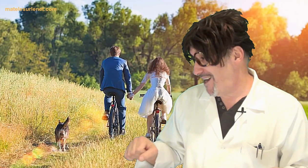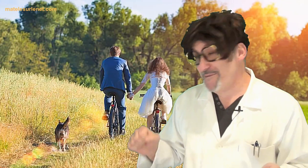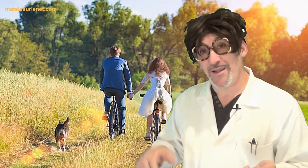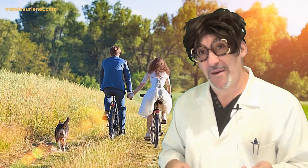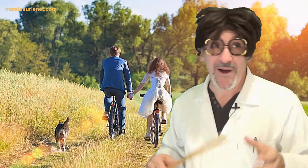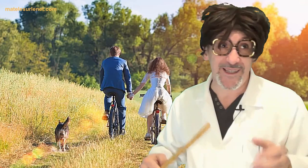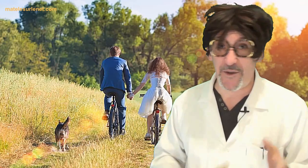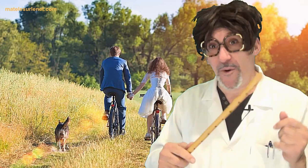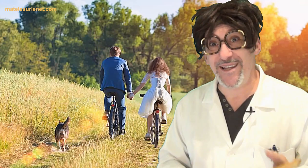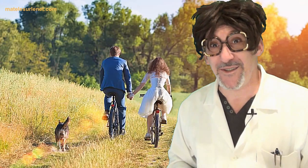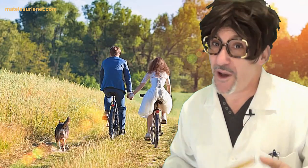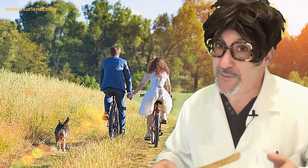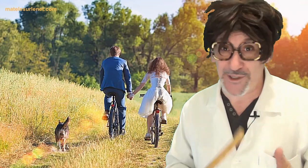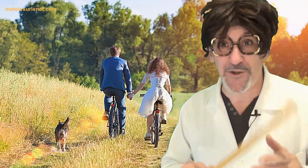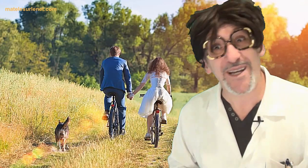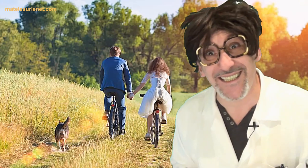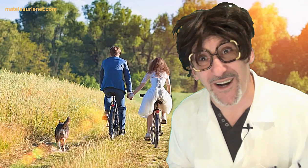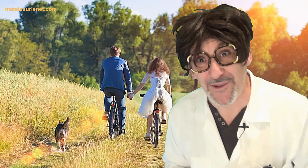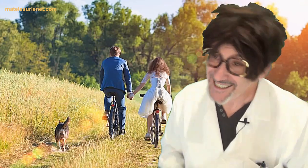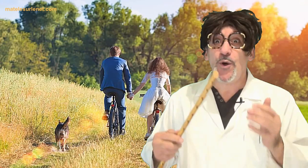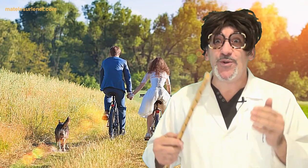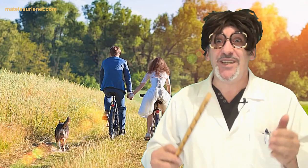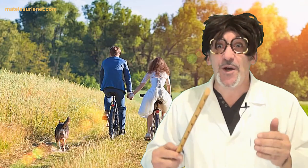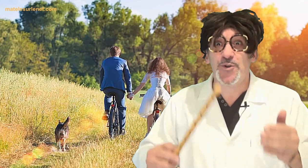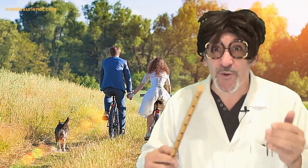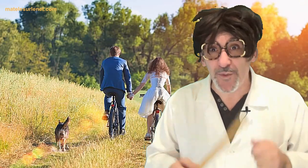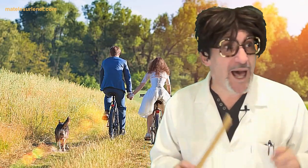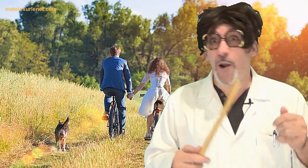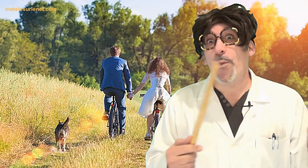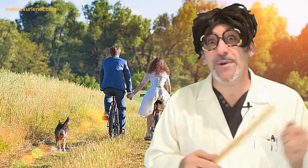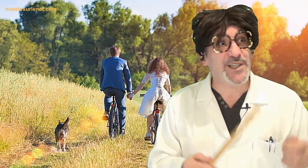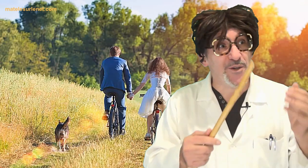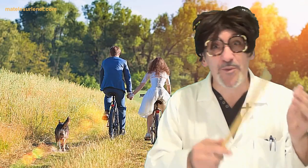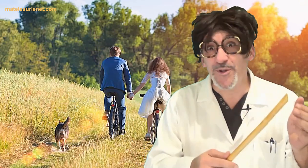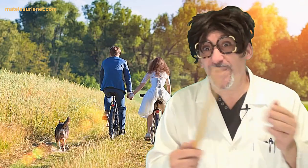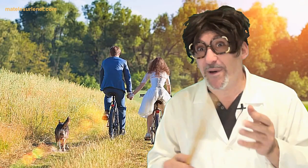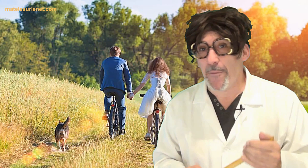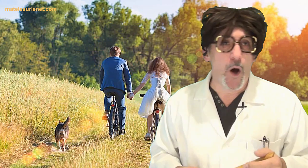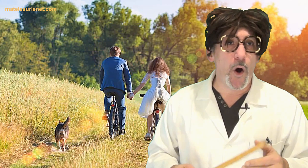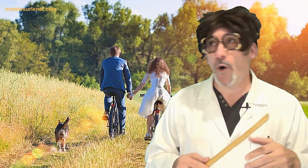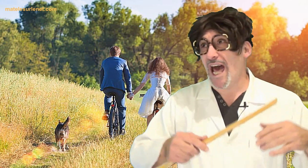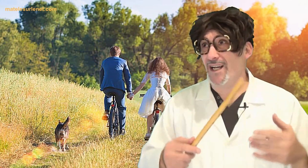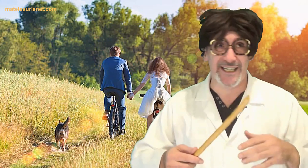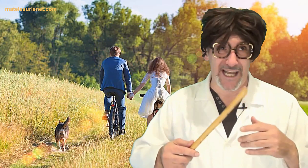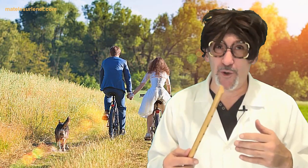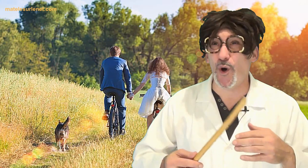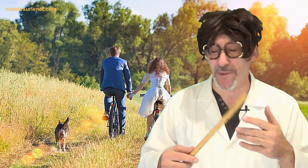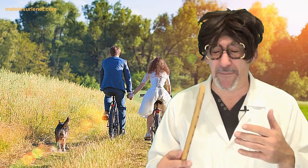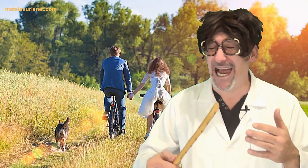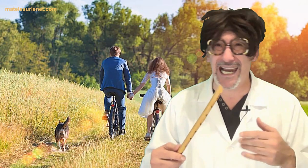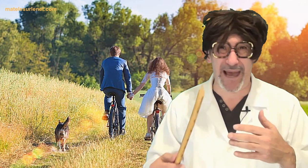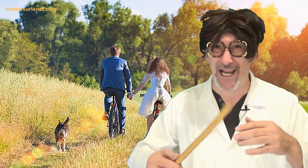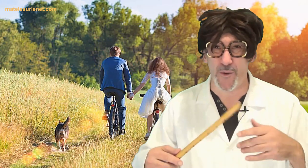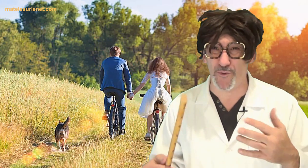qui se tient main dans la main, qui se promène sur un petit chemin, qui sent la noisette. Que se dit ce couple? Alors on peut imaginer que monsieur dit à madame « Oh regarde cette nature,